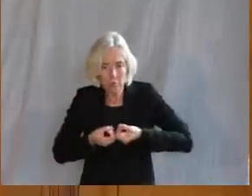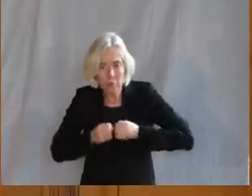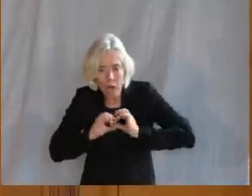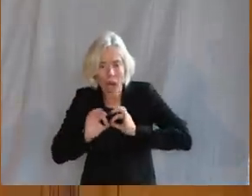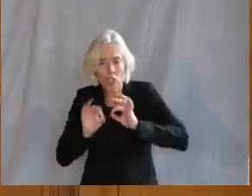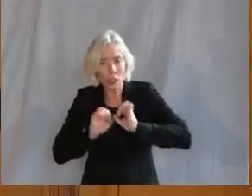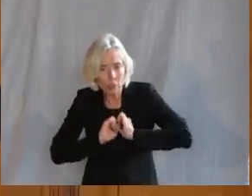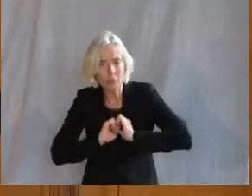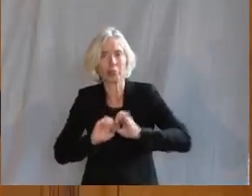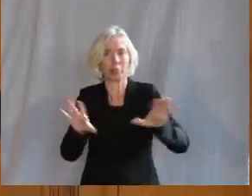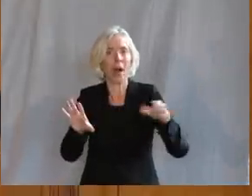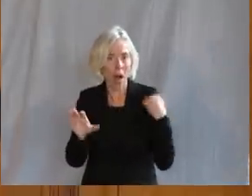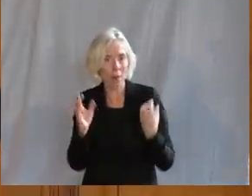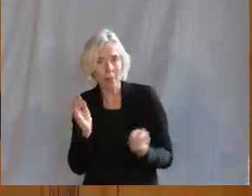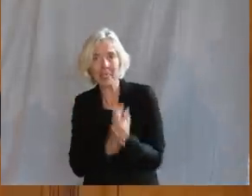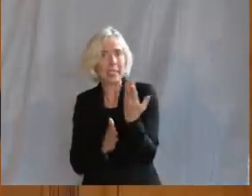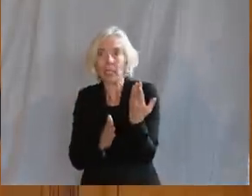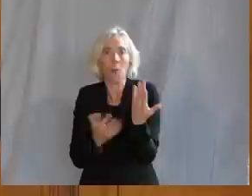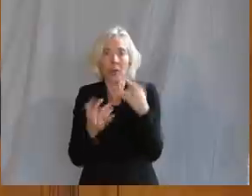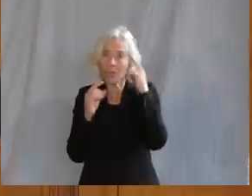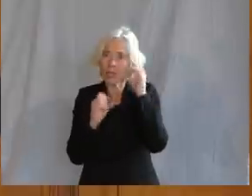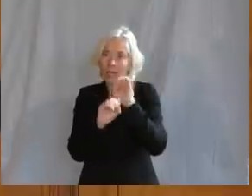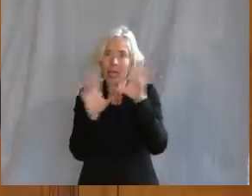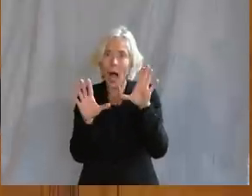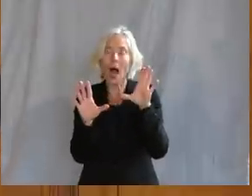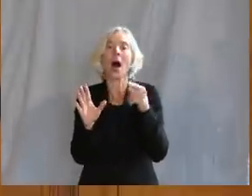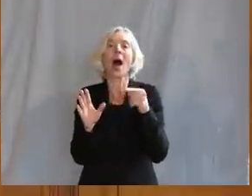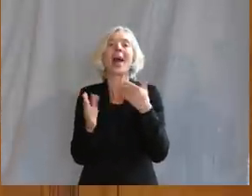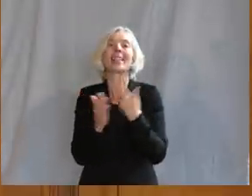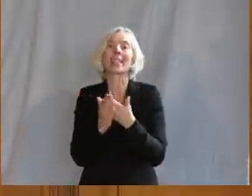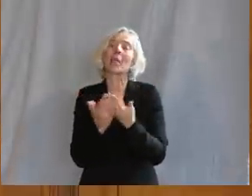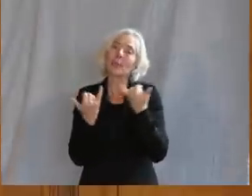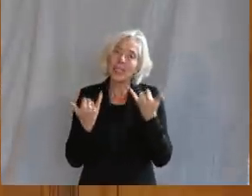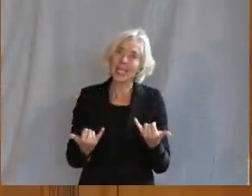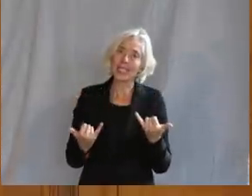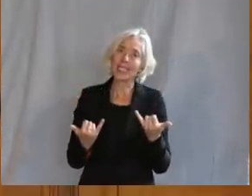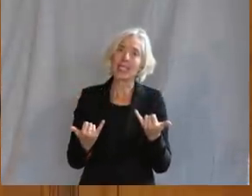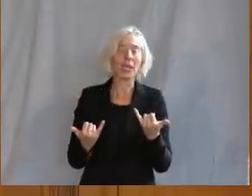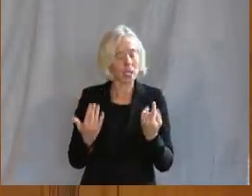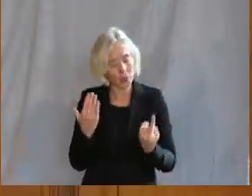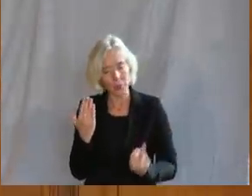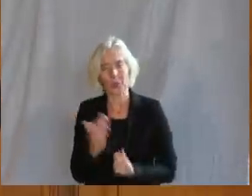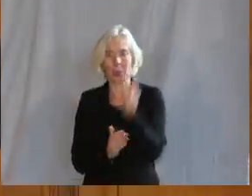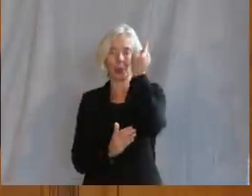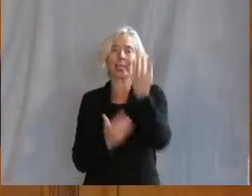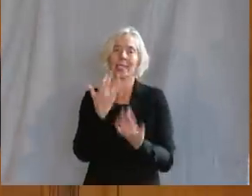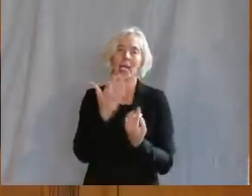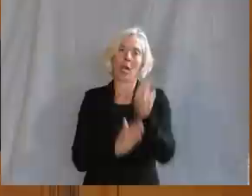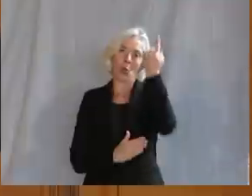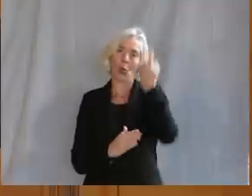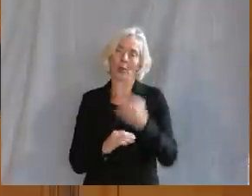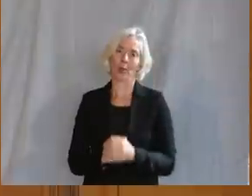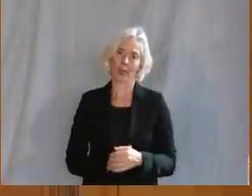nun dazu beiträgt, dass wir jetzt eben relativ rasch und es scheint eben schon fast unerwartet, so hohe Zahlen bekommen